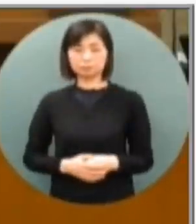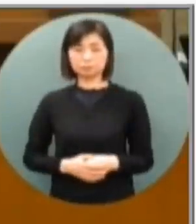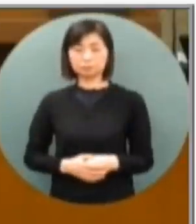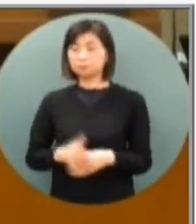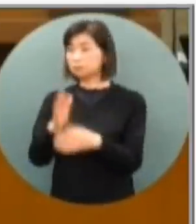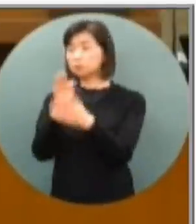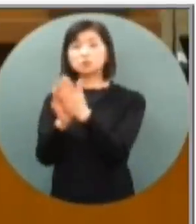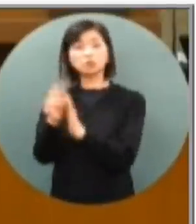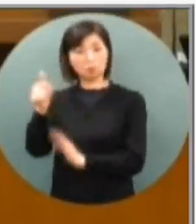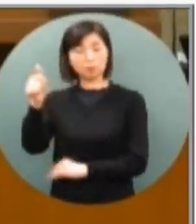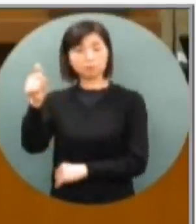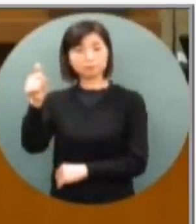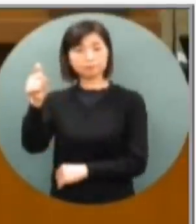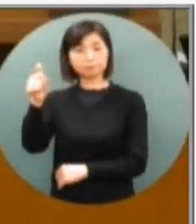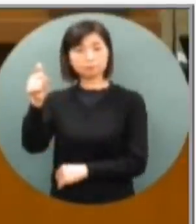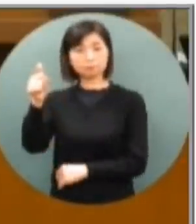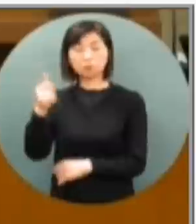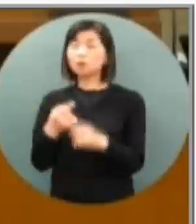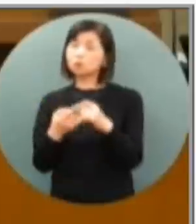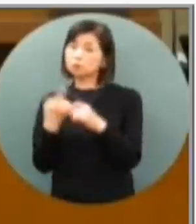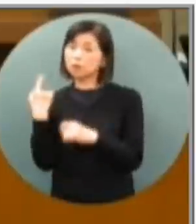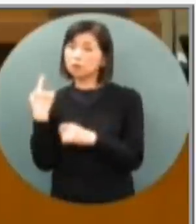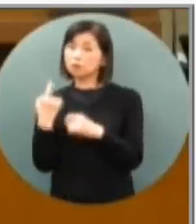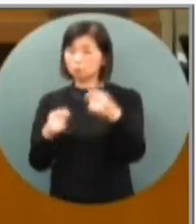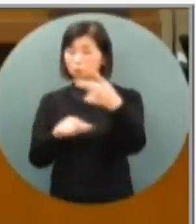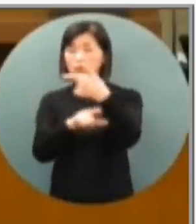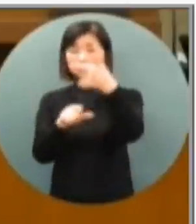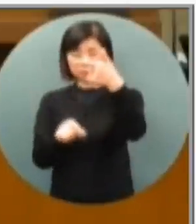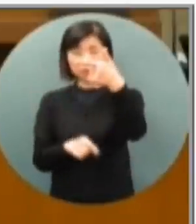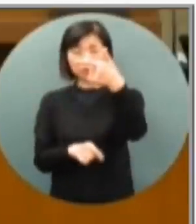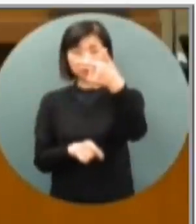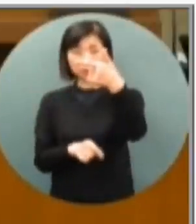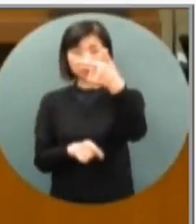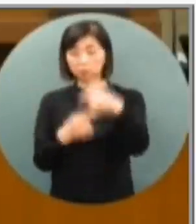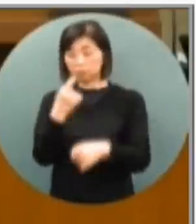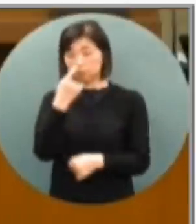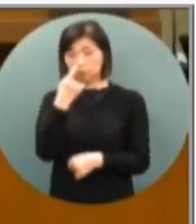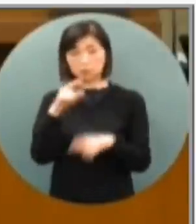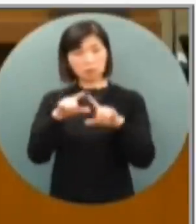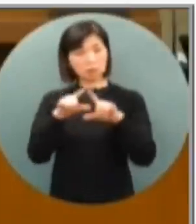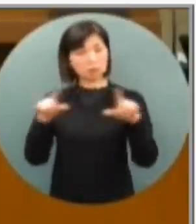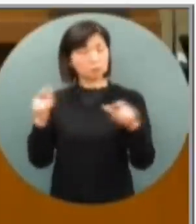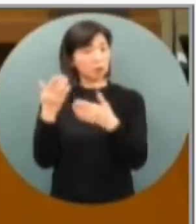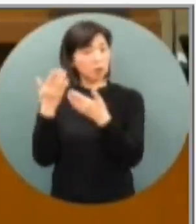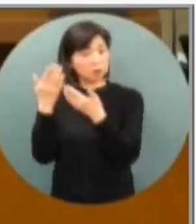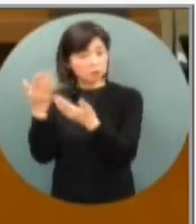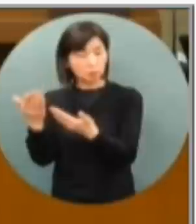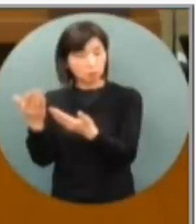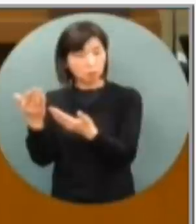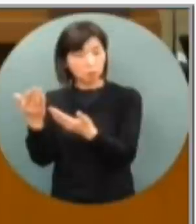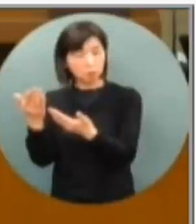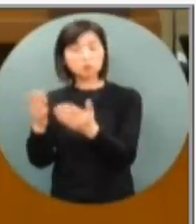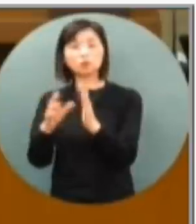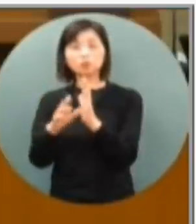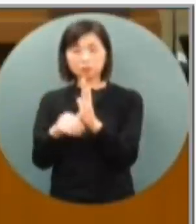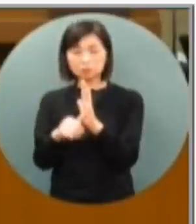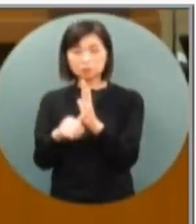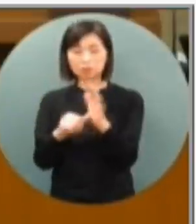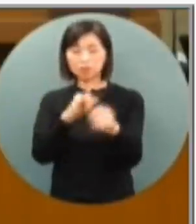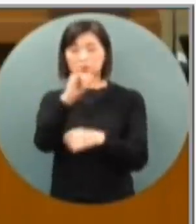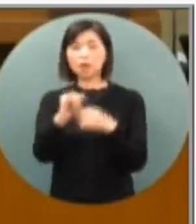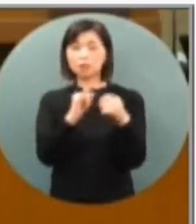事も昨年6月に私が一般質問をした際に、このネットを使